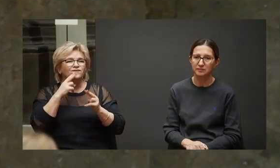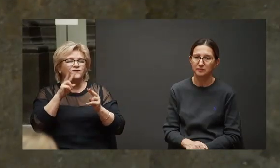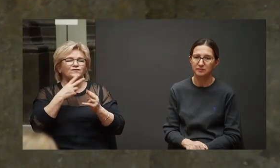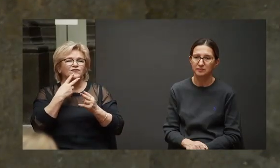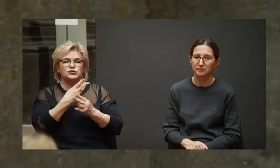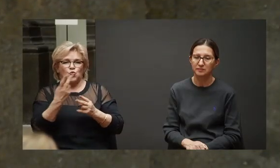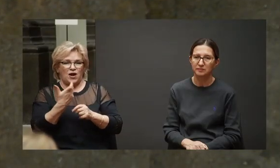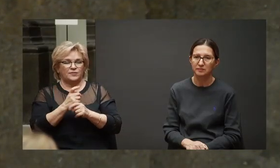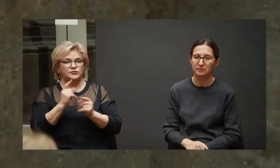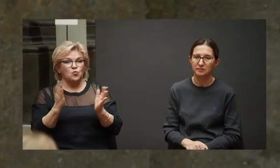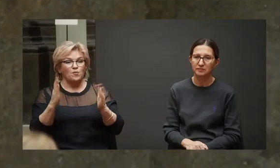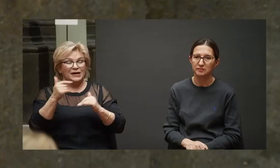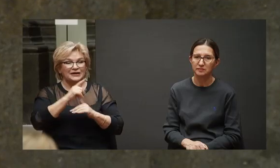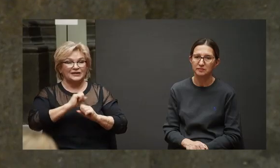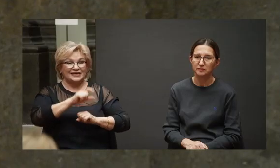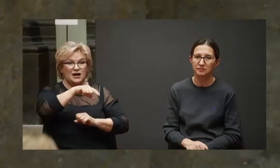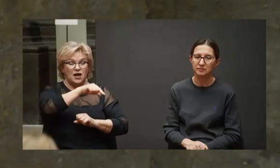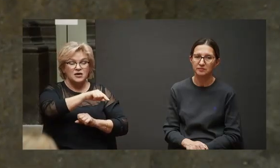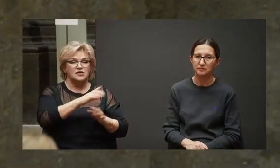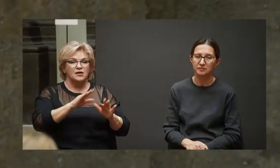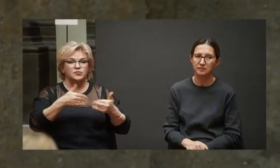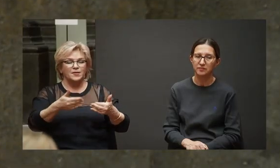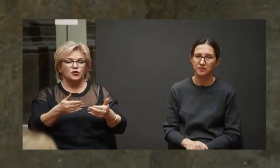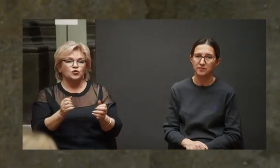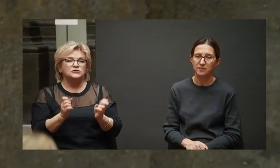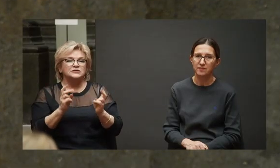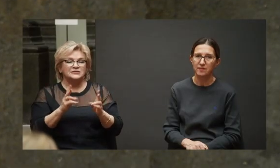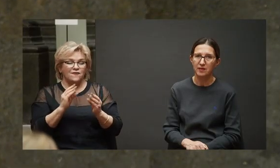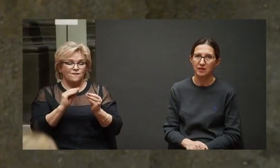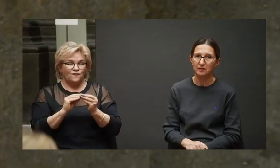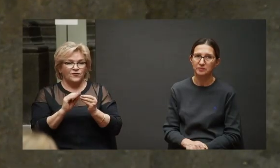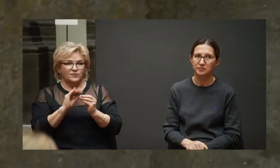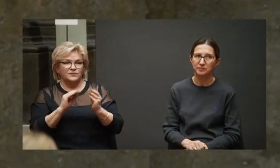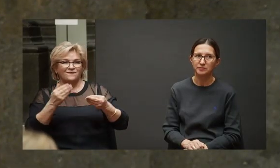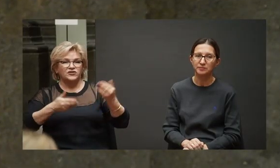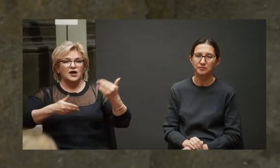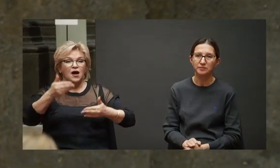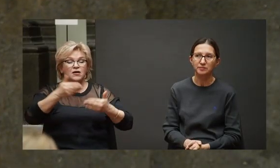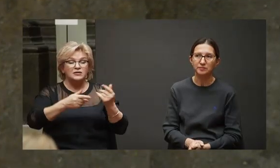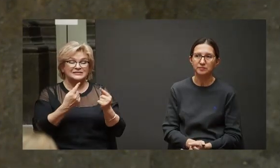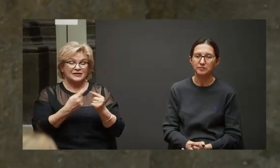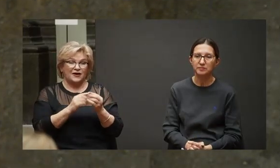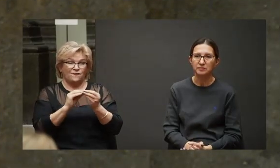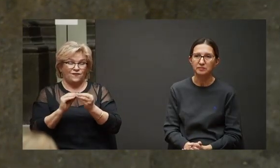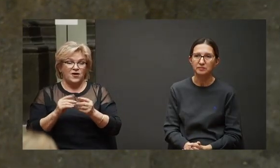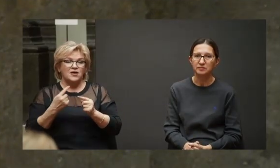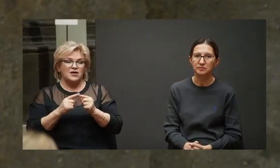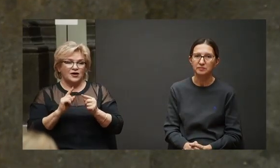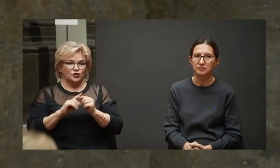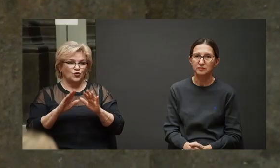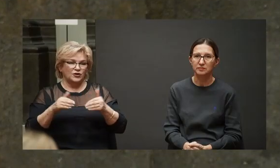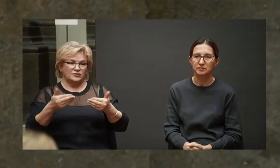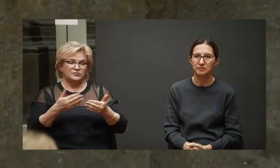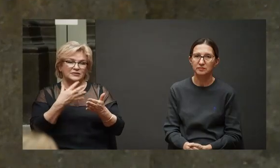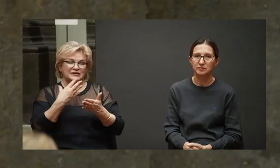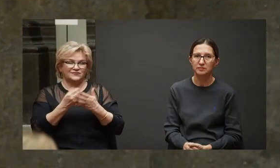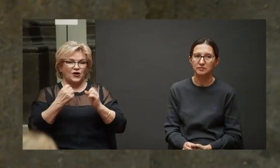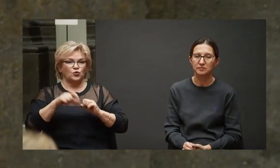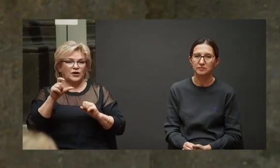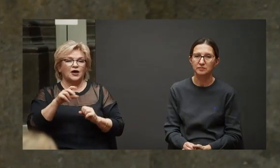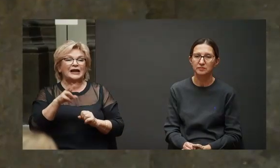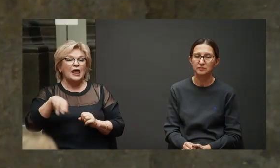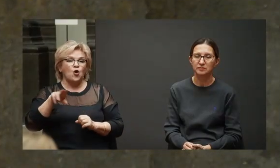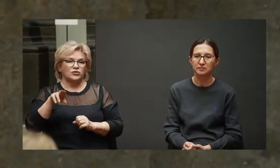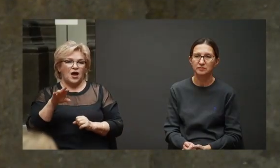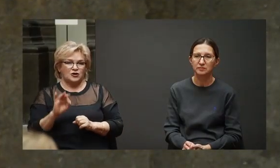что портрет героини там преподносится в тех же декорациях, в которых представляет свою героиню